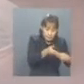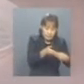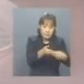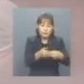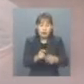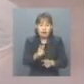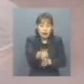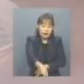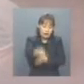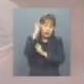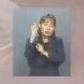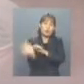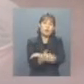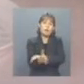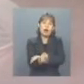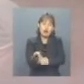านูบ